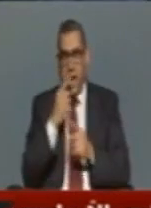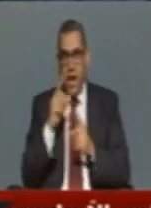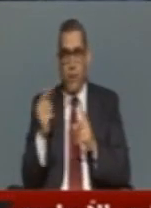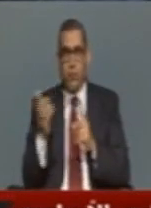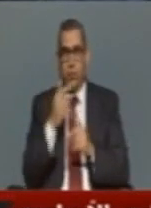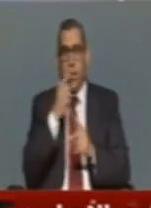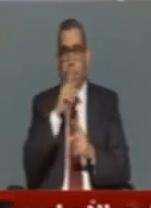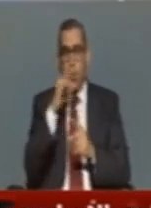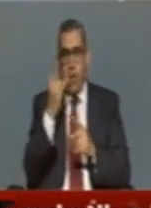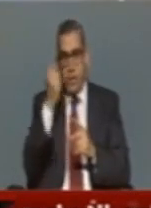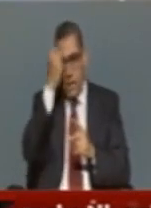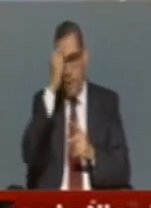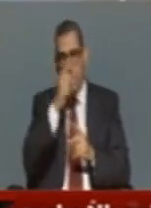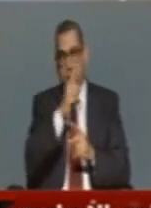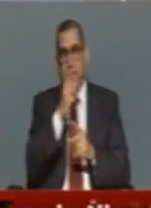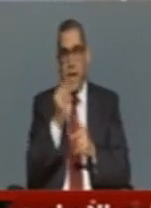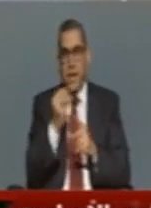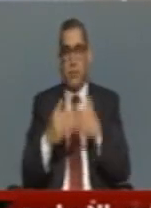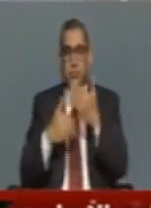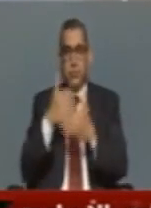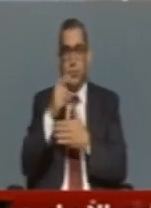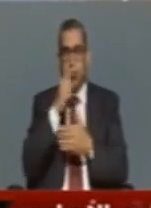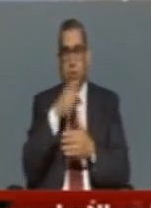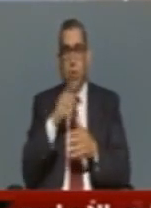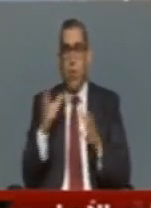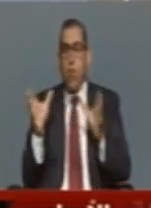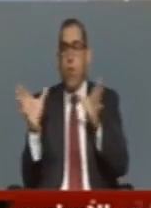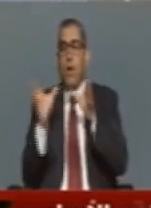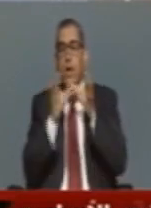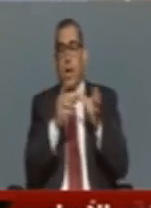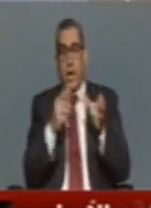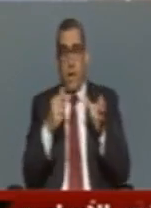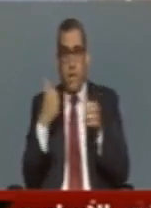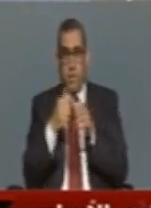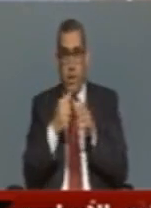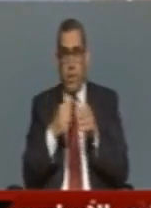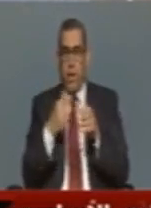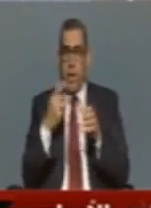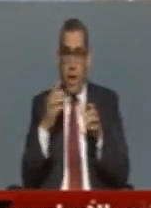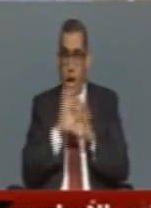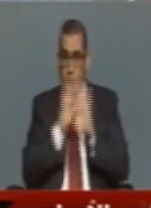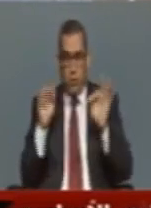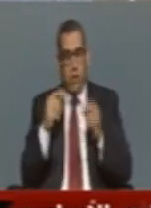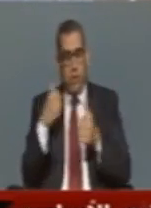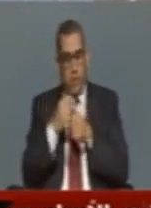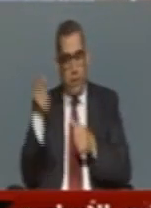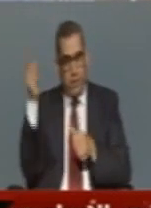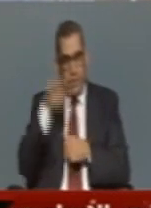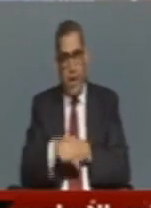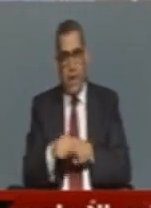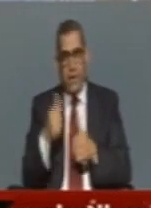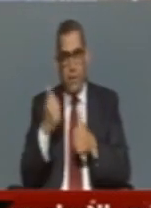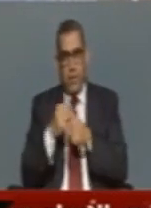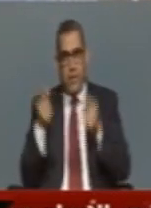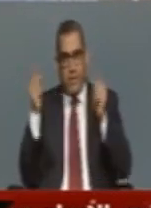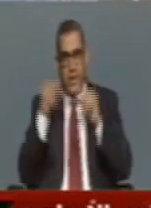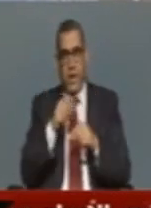ثم 30. هل ده هيسد العجز؟ لا مش هيسد العجز، عشان بس يعني برضو حضرتك لا. ولذلك احنا لجأنا